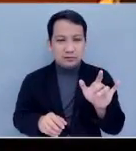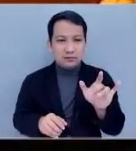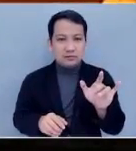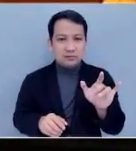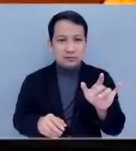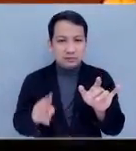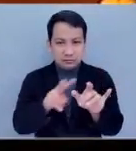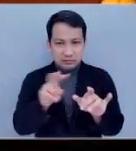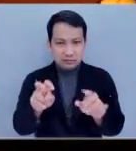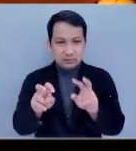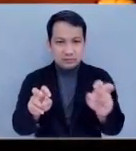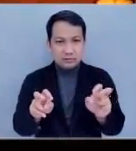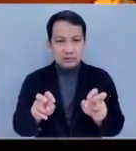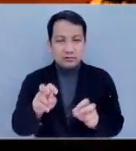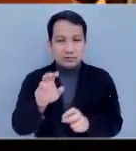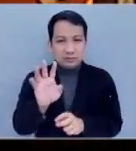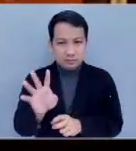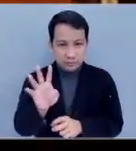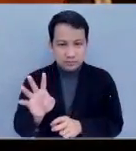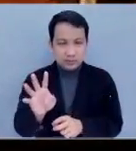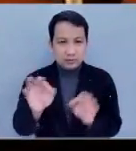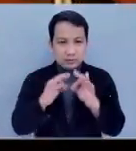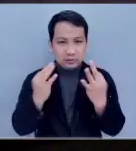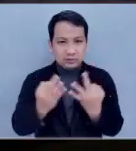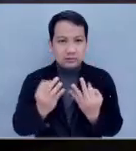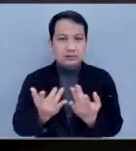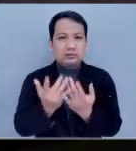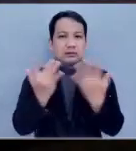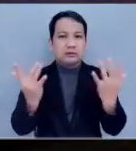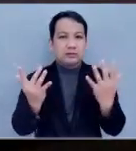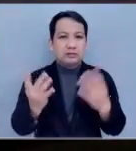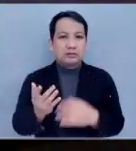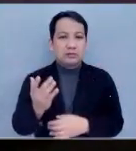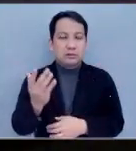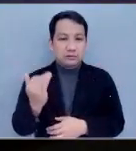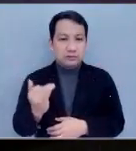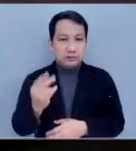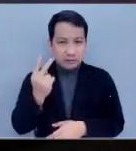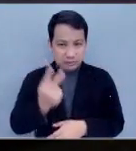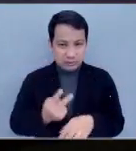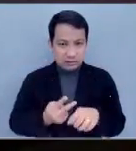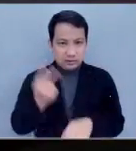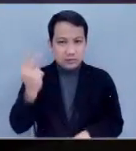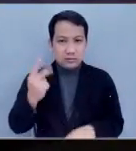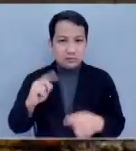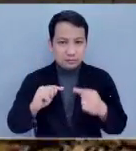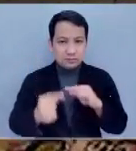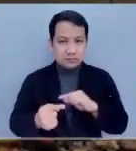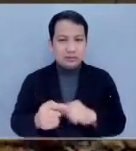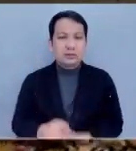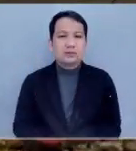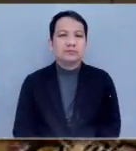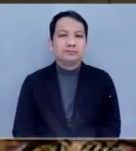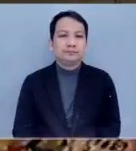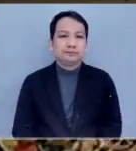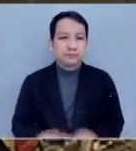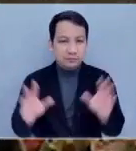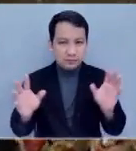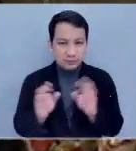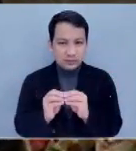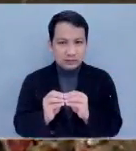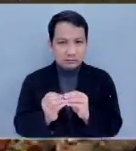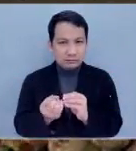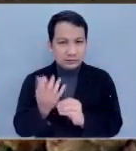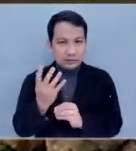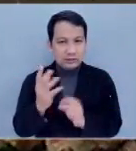da at AP na pamilya ang naabot dahil dito dalawa naman ang nagtamo ng minor injuries sa Tala ng autoridad